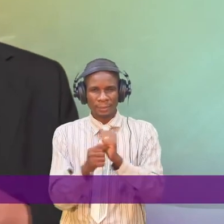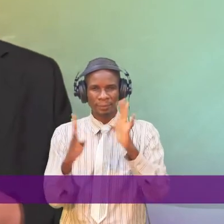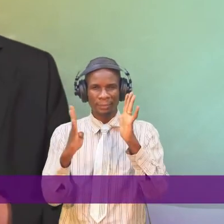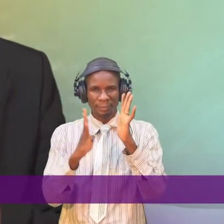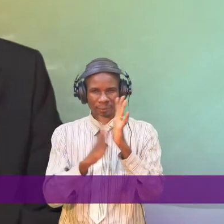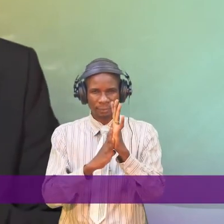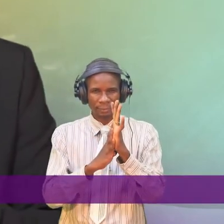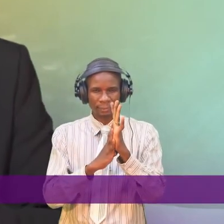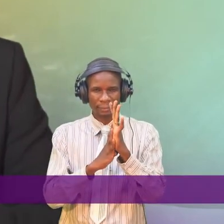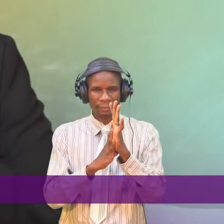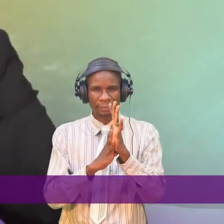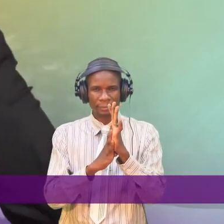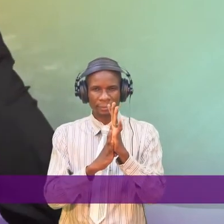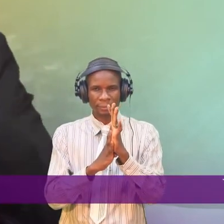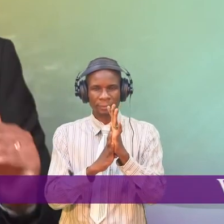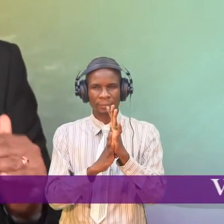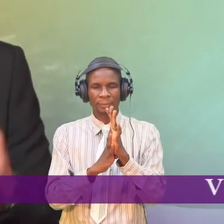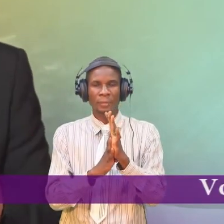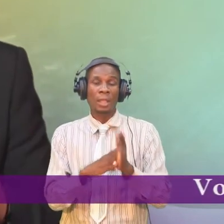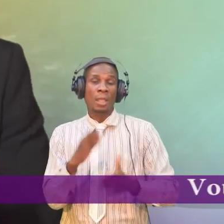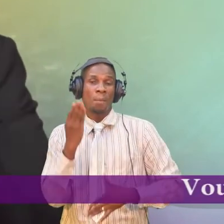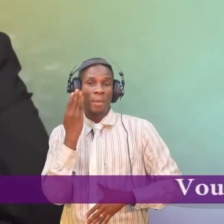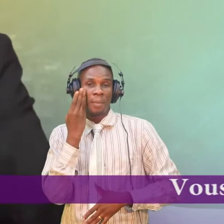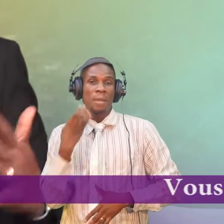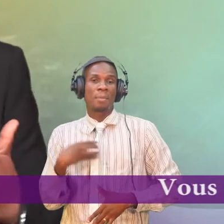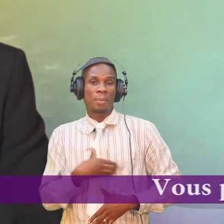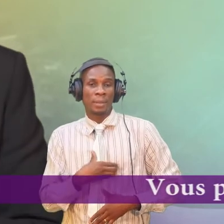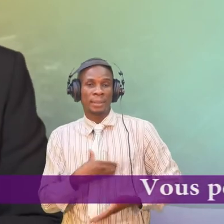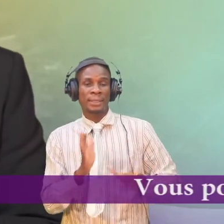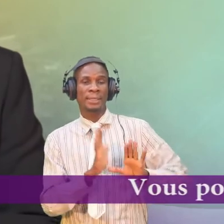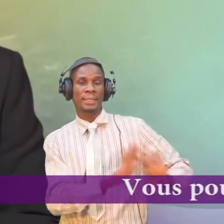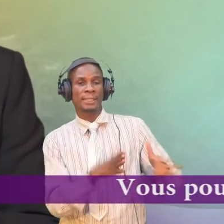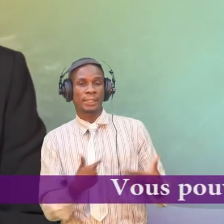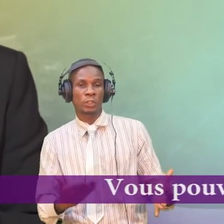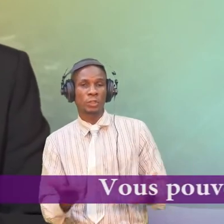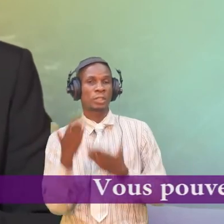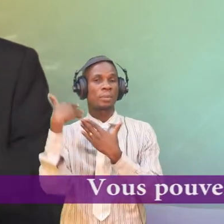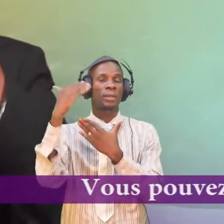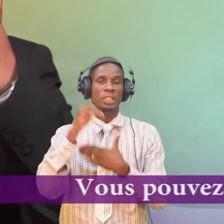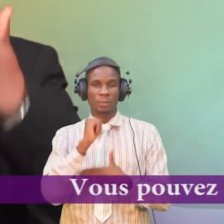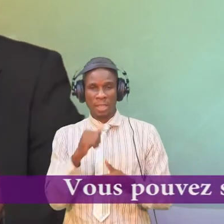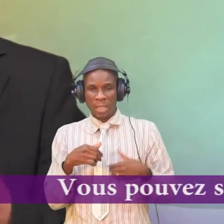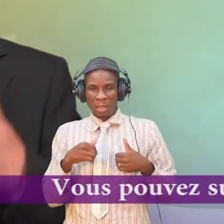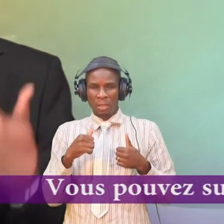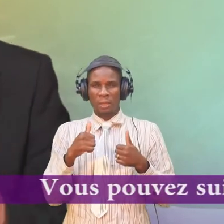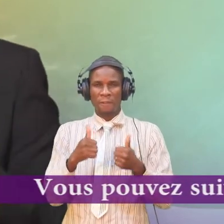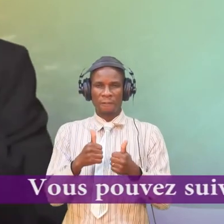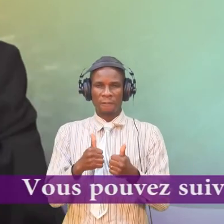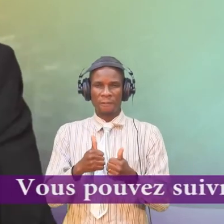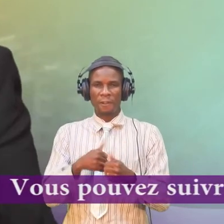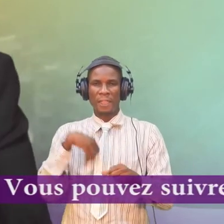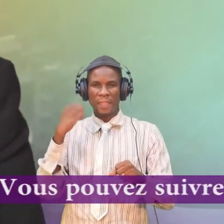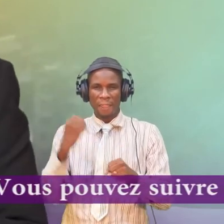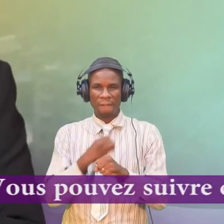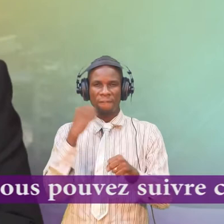Siri ya tisa. Il laisse tomber les choses sans attention. Na mambo yasiyo na msingi na muhimu